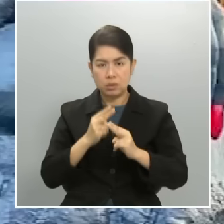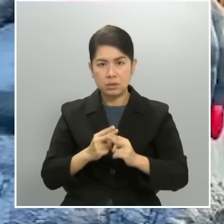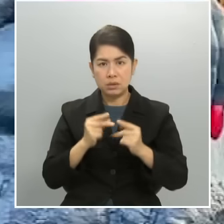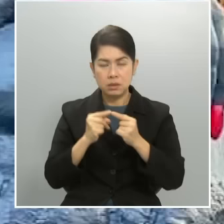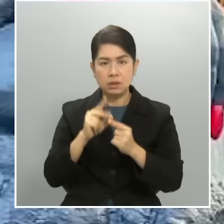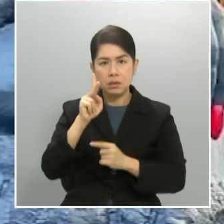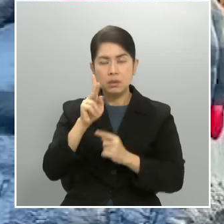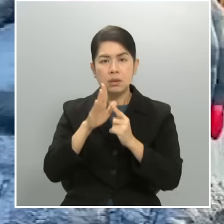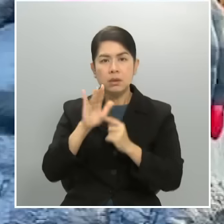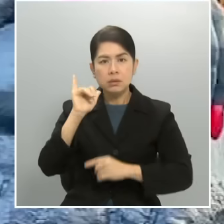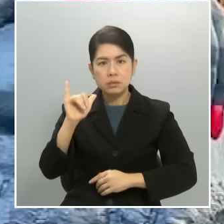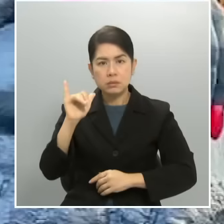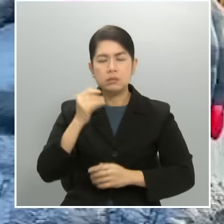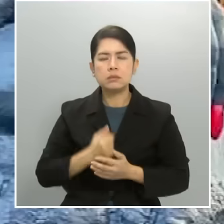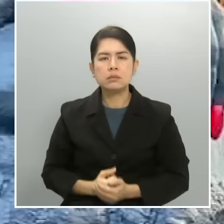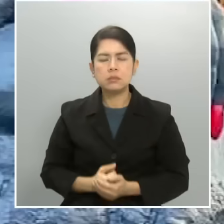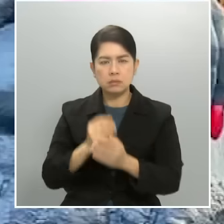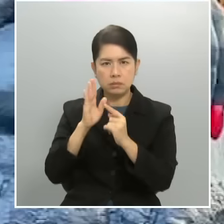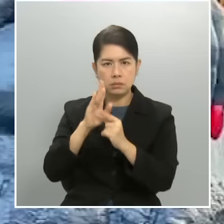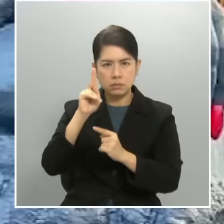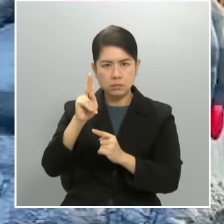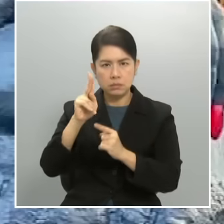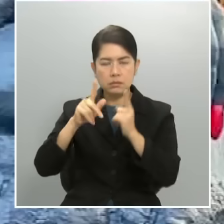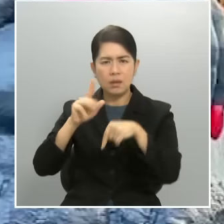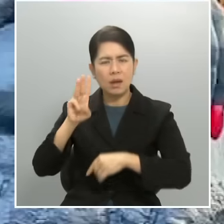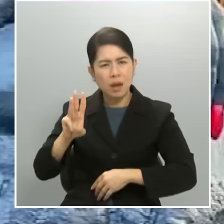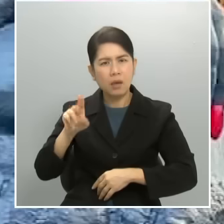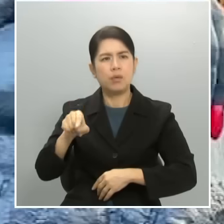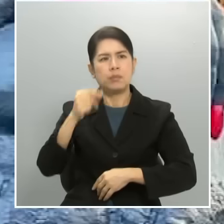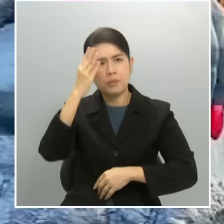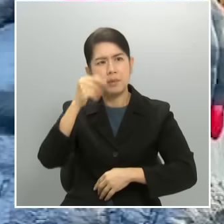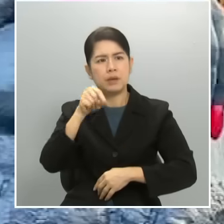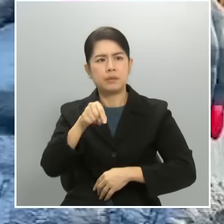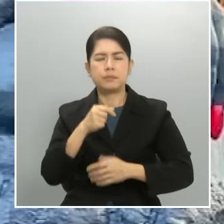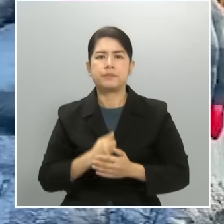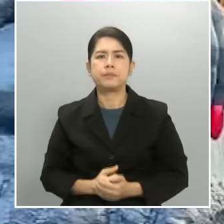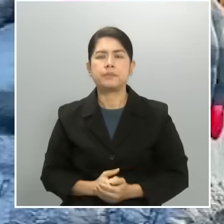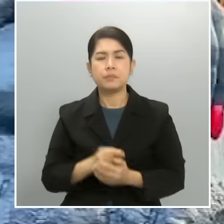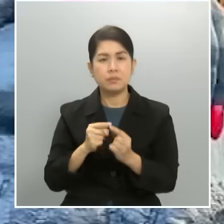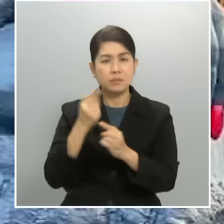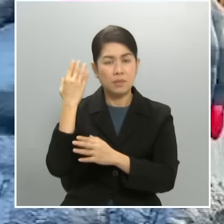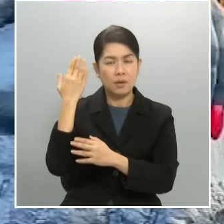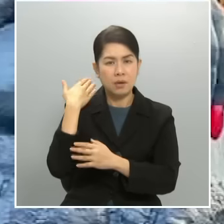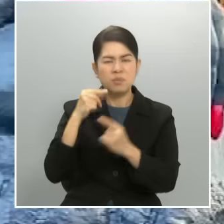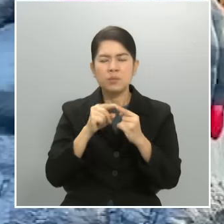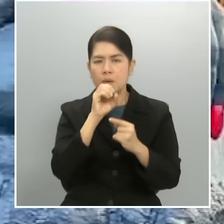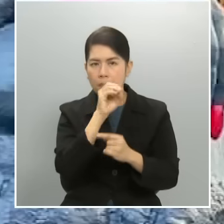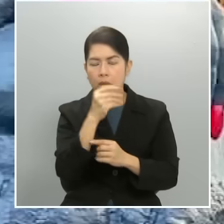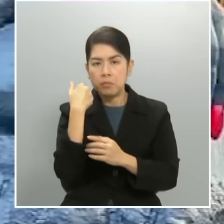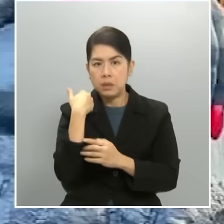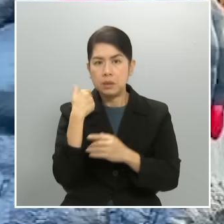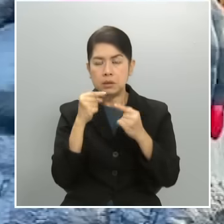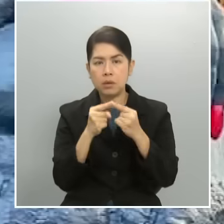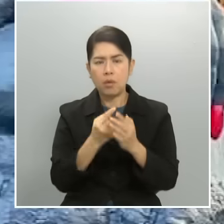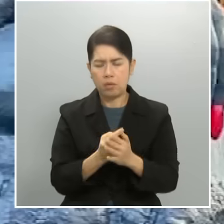ความนับถือในหมู่คนจำนวนหนึ่งในว่าครูกายแก้วเนี่ยเป็นครูบาอาจารย์ของพระเจ้าชัยวรมันที่ 7ซึ่งข้อมูลส่วนนี้ผมเอง